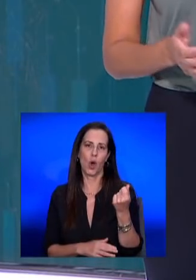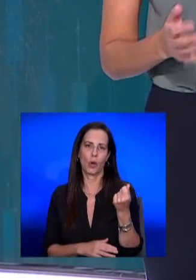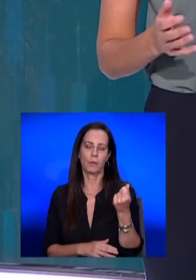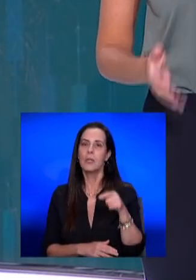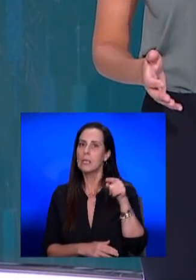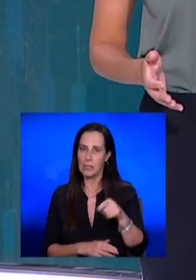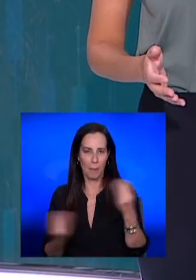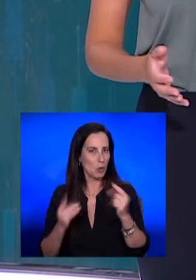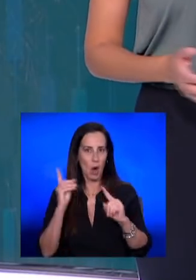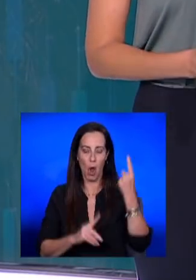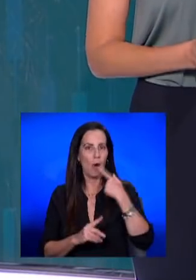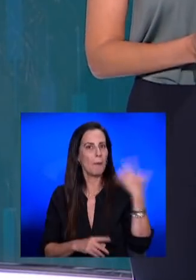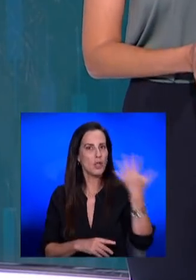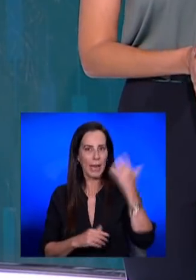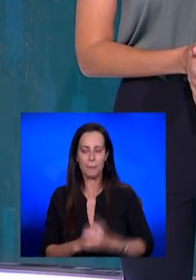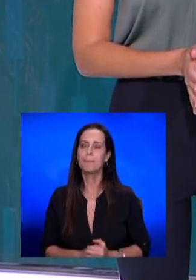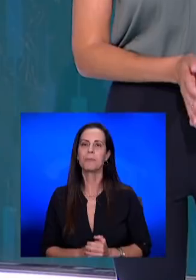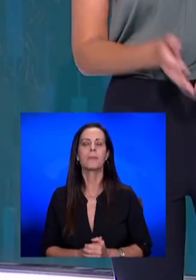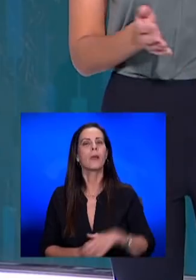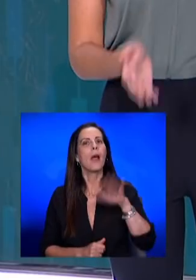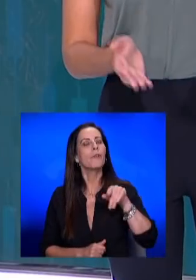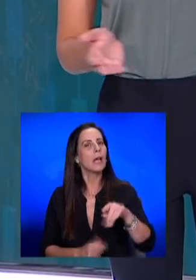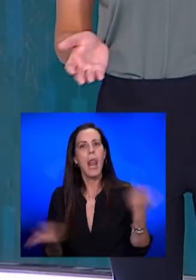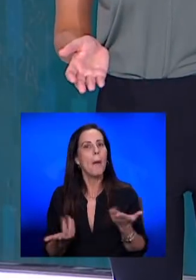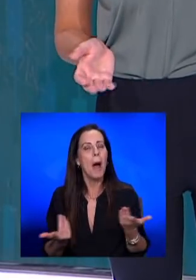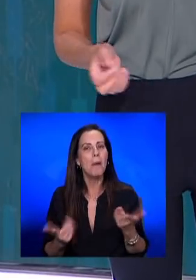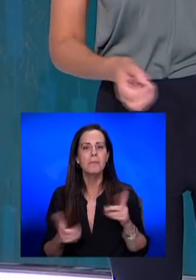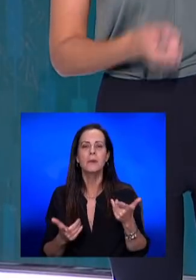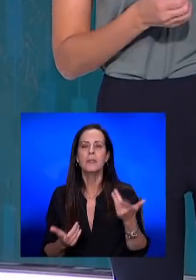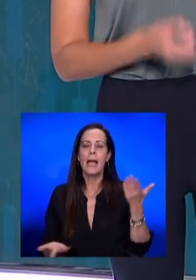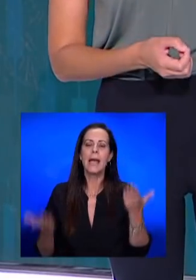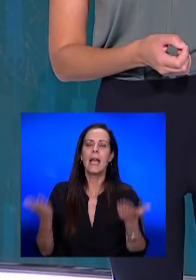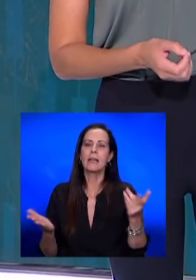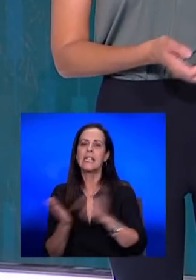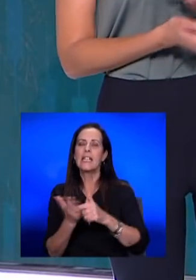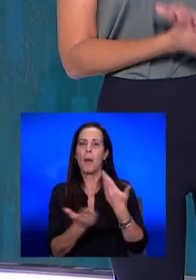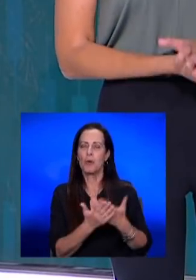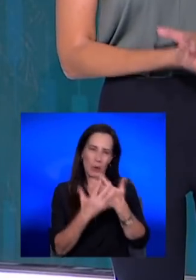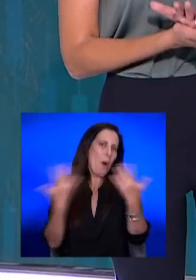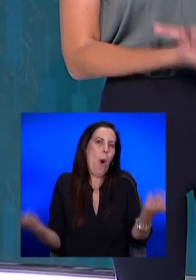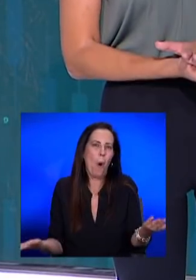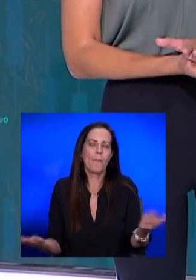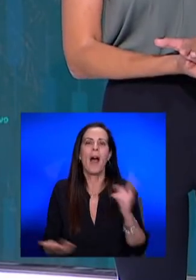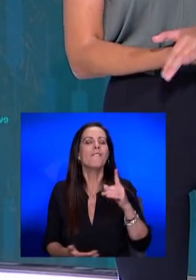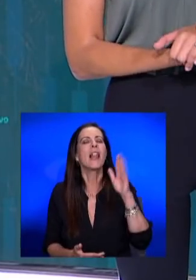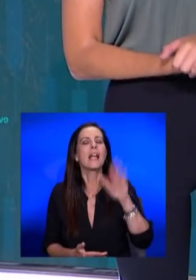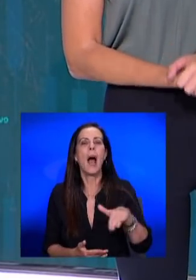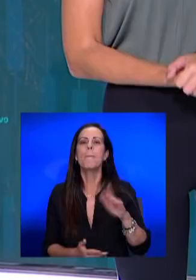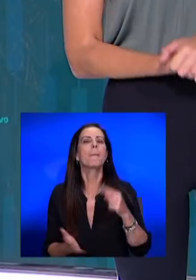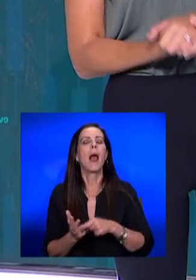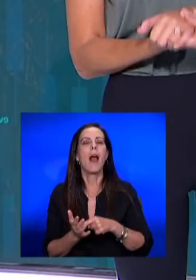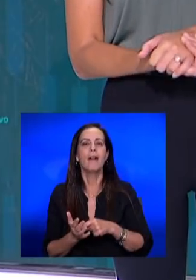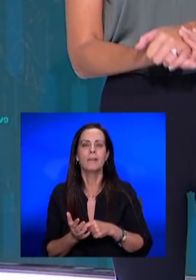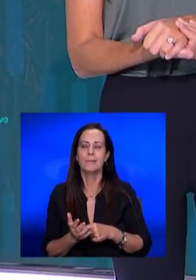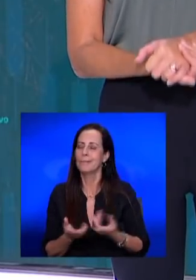משהו שלא קרה כאן שנים. ולמה זה קרה? היחס בין היצע לביקוש, ברור, אבל גם בין היתר בגלל